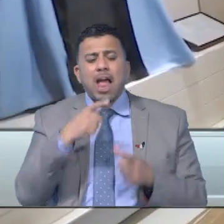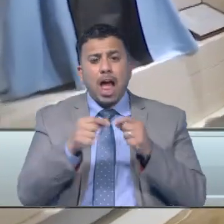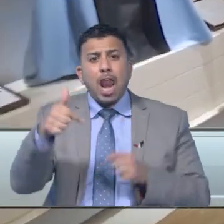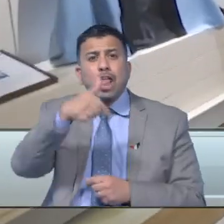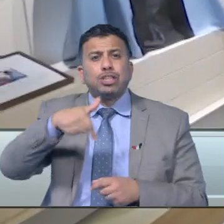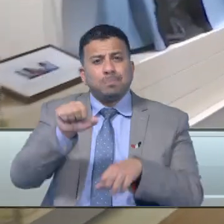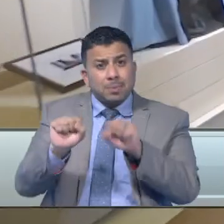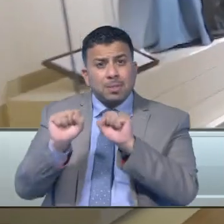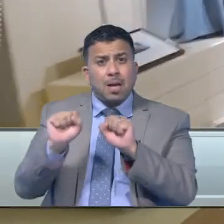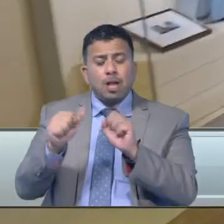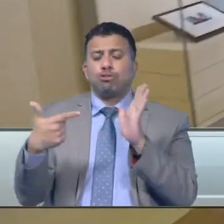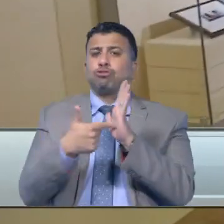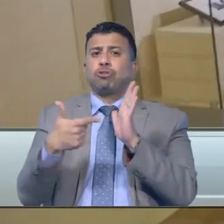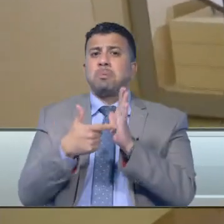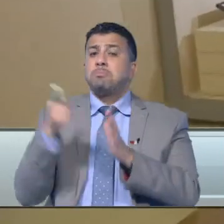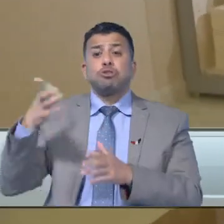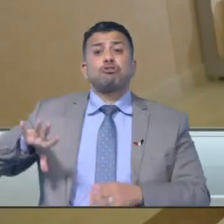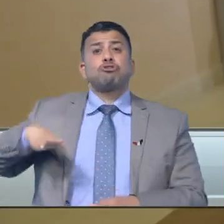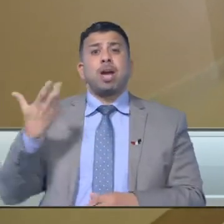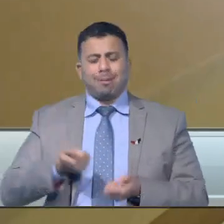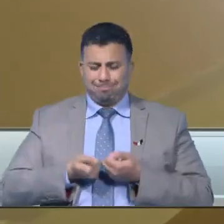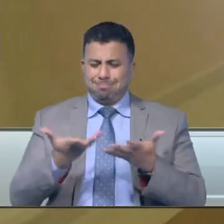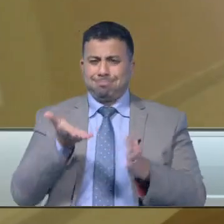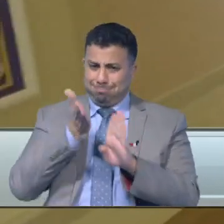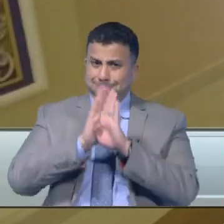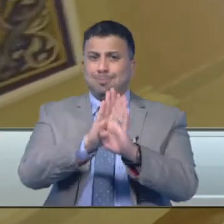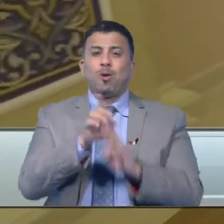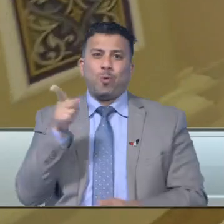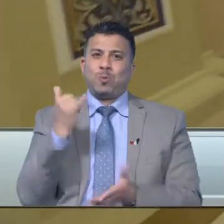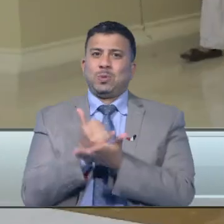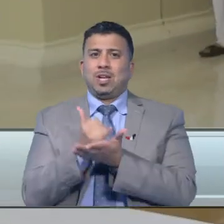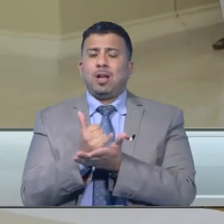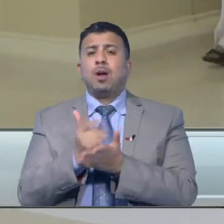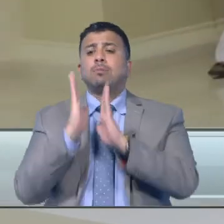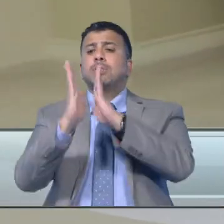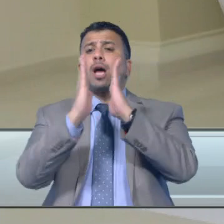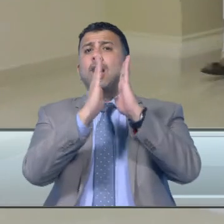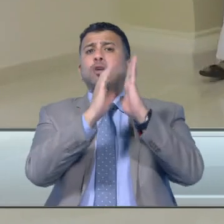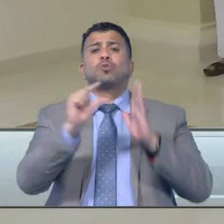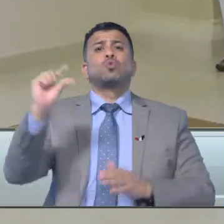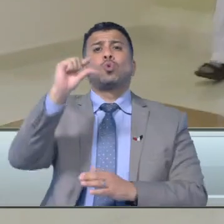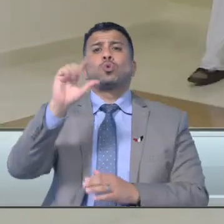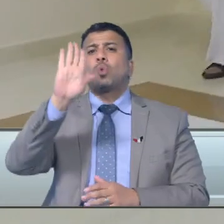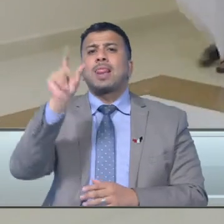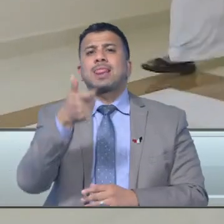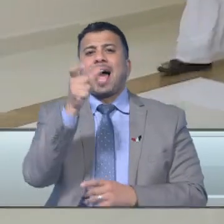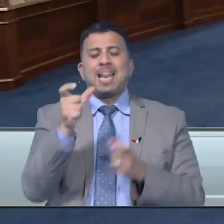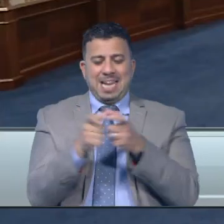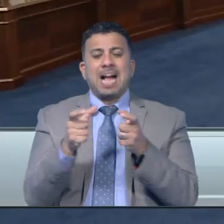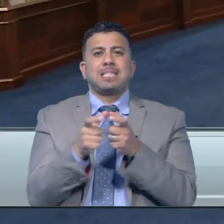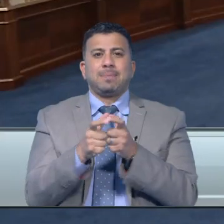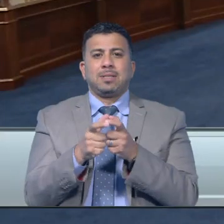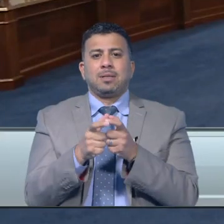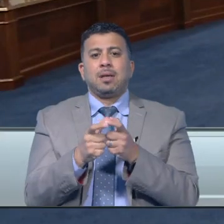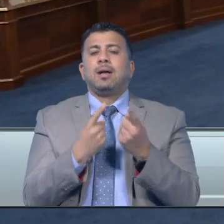الجامعة برعاية كريمة من سموه، وذلك في دارة الدكتور سلطان القاسمي.